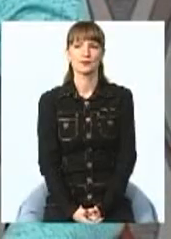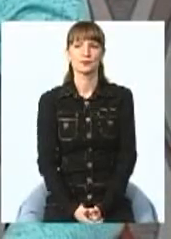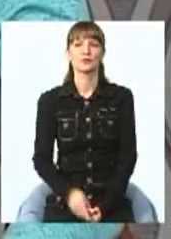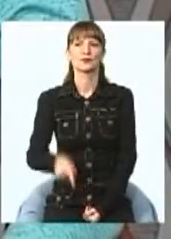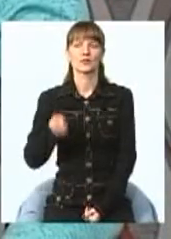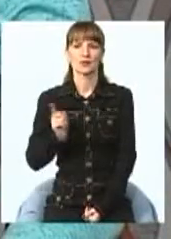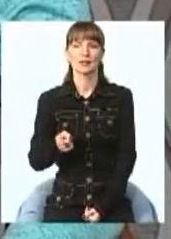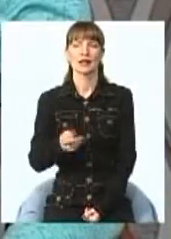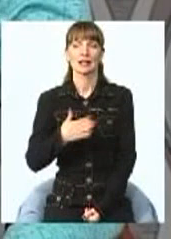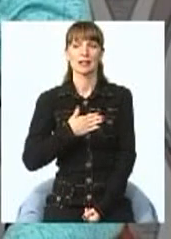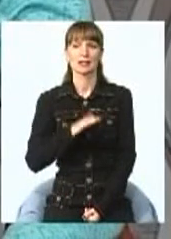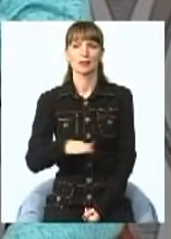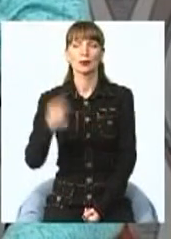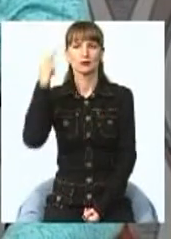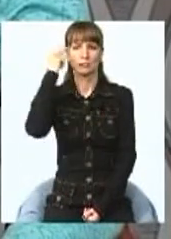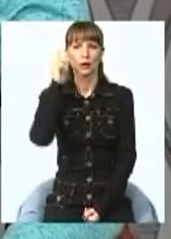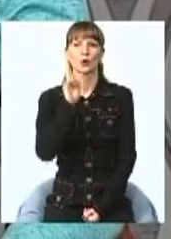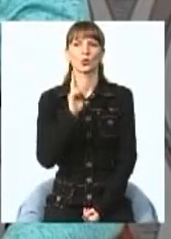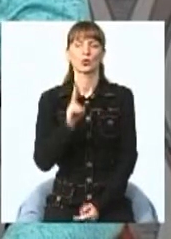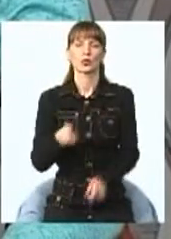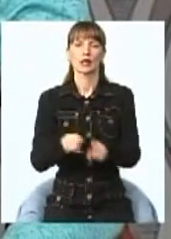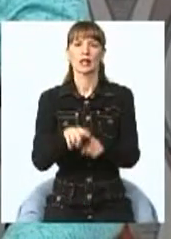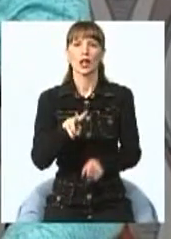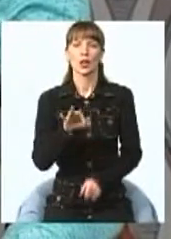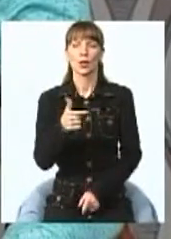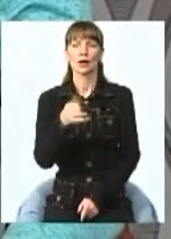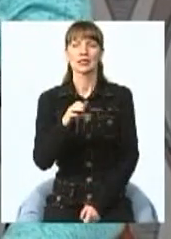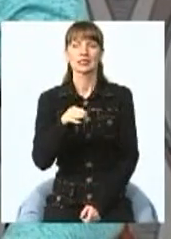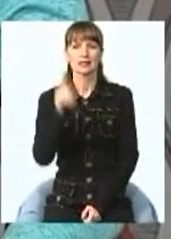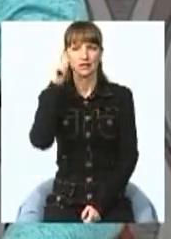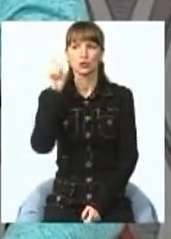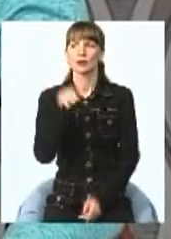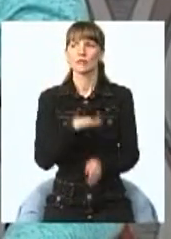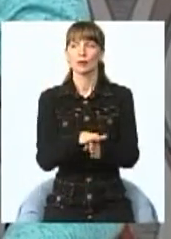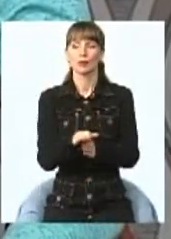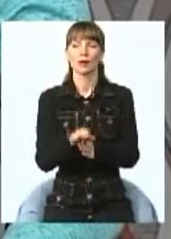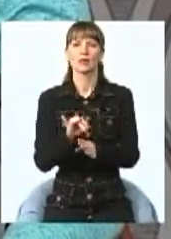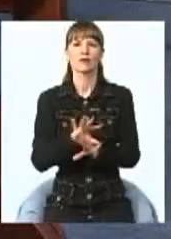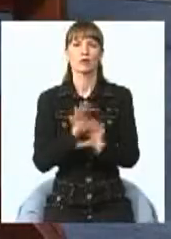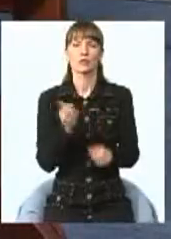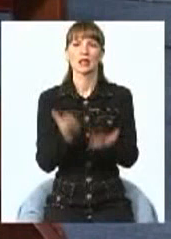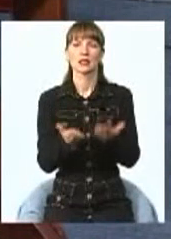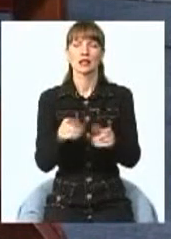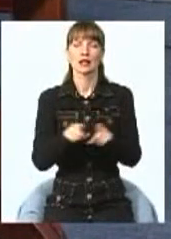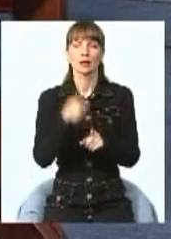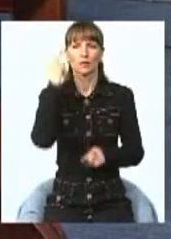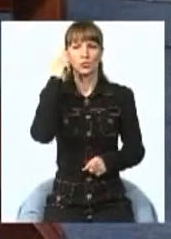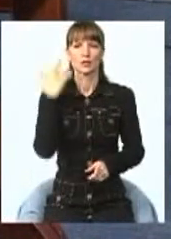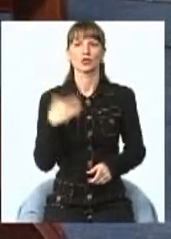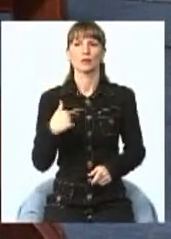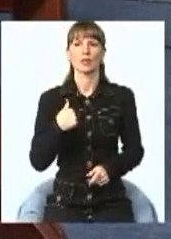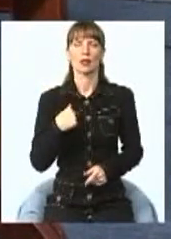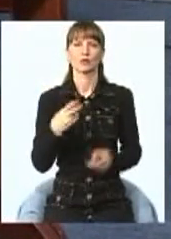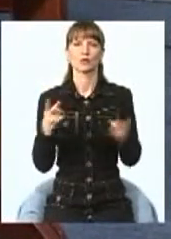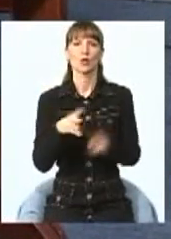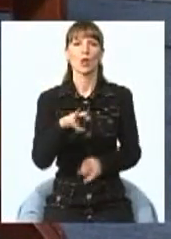Дійсно, навіть наші малята розуміють, хто такі логісти і знають, що вони виконують. І взагалі, якщо так подумати, для чого ж взагалі нам логісти?